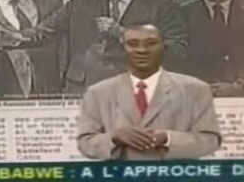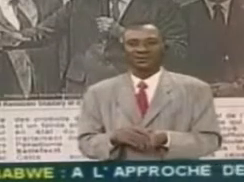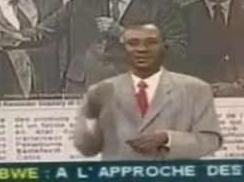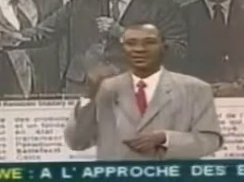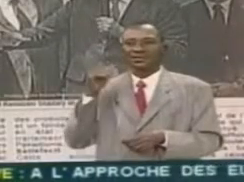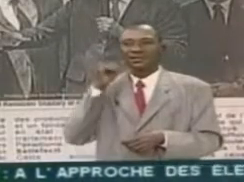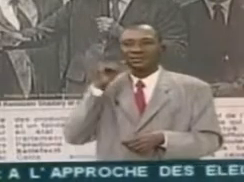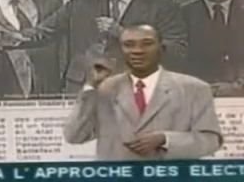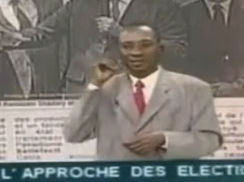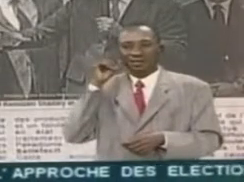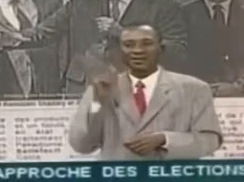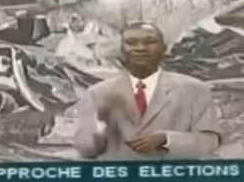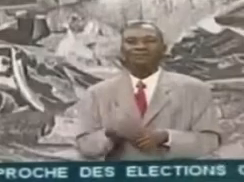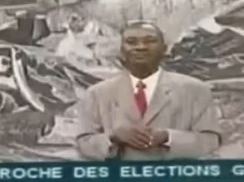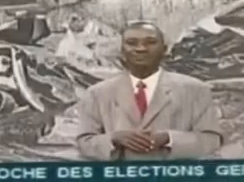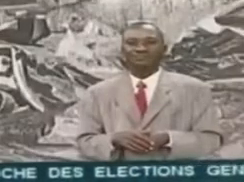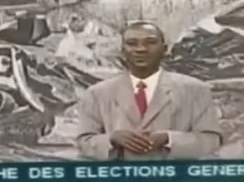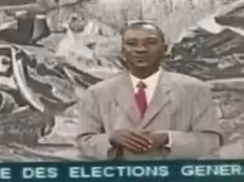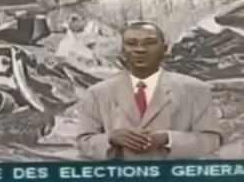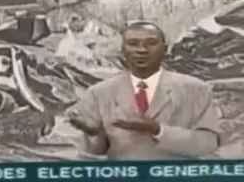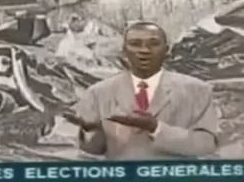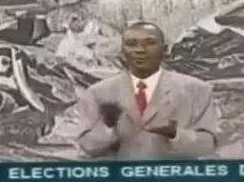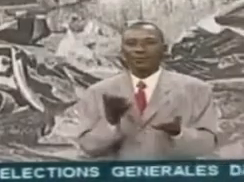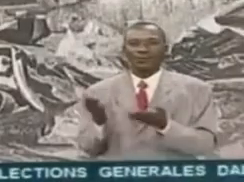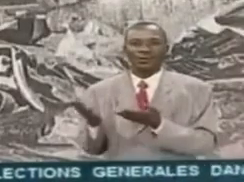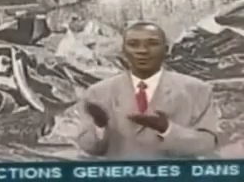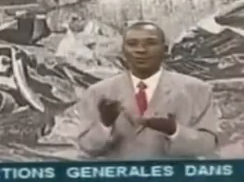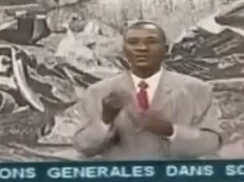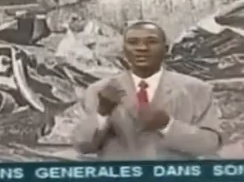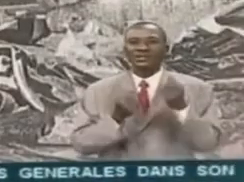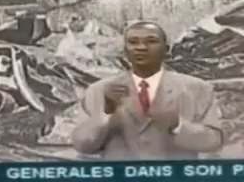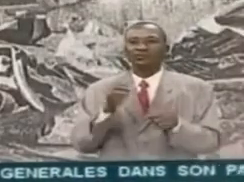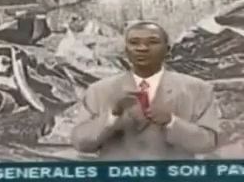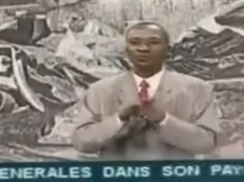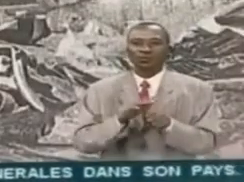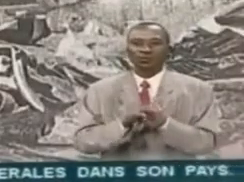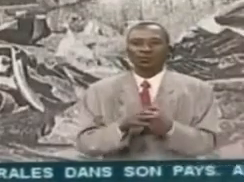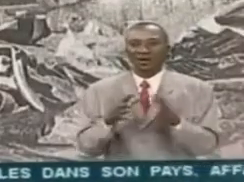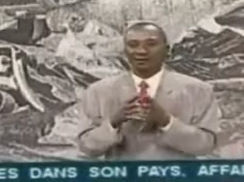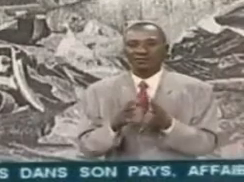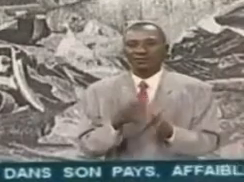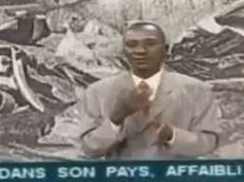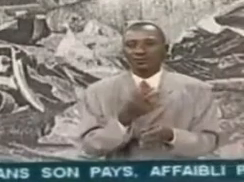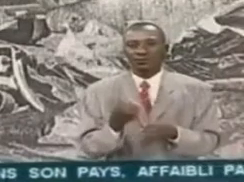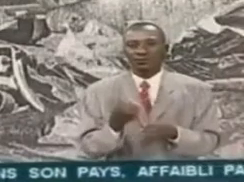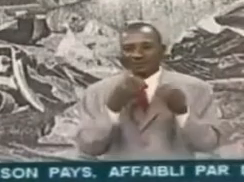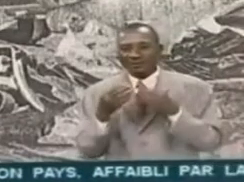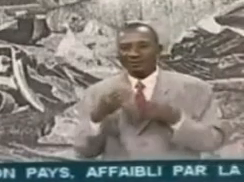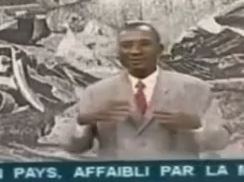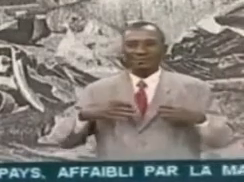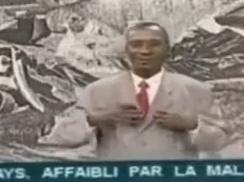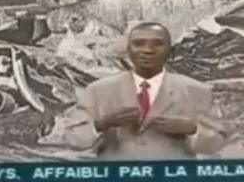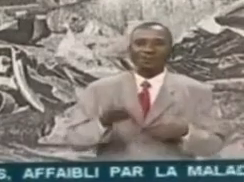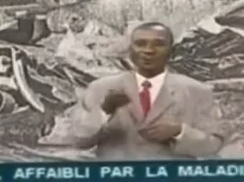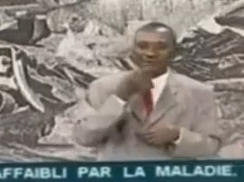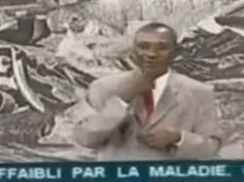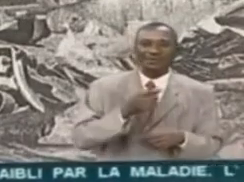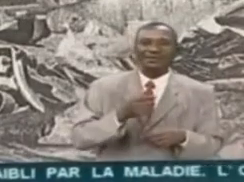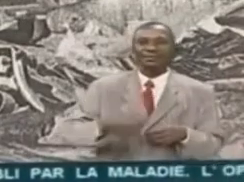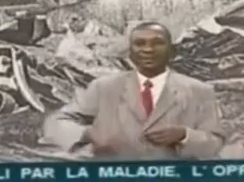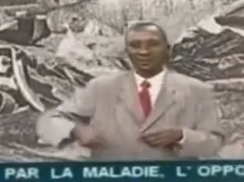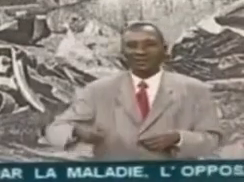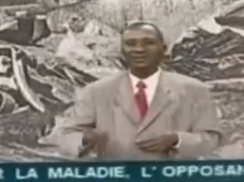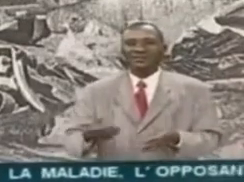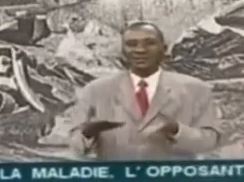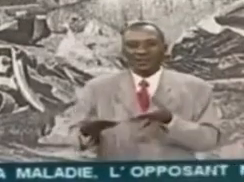jeudi 16 camions de vivres non vivres en guise d'assistance humanitaire à la population victime de cette catastrophe naturelle.